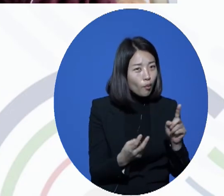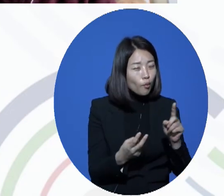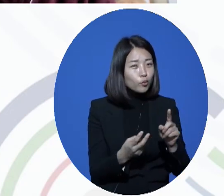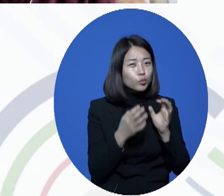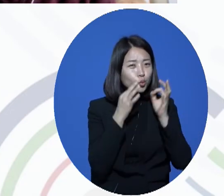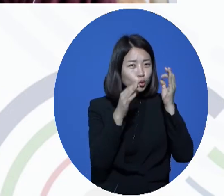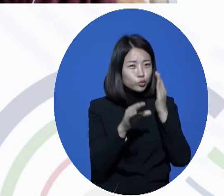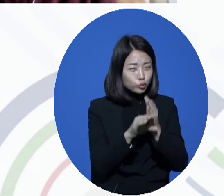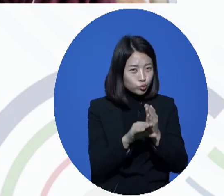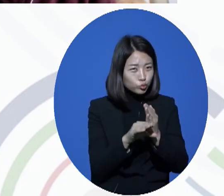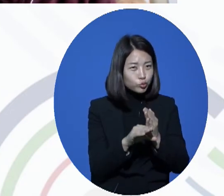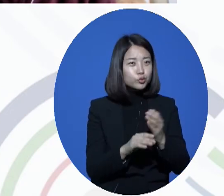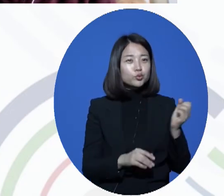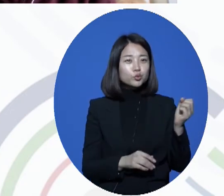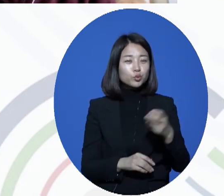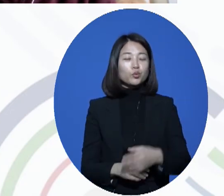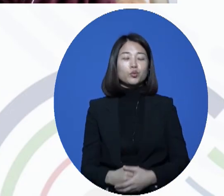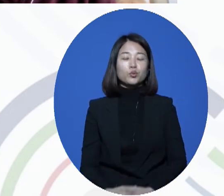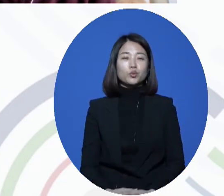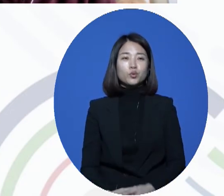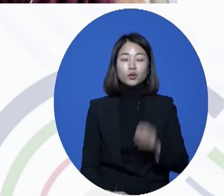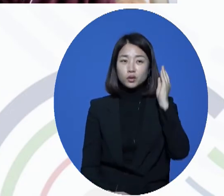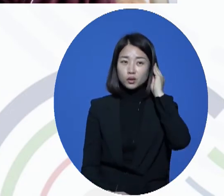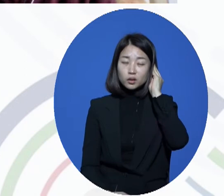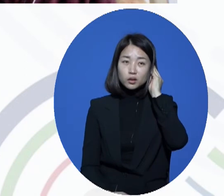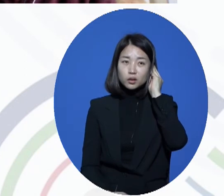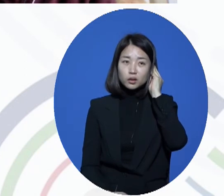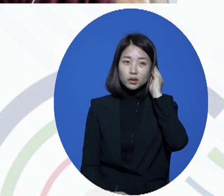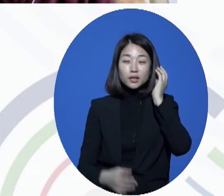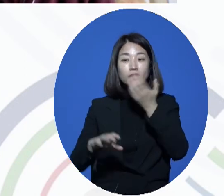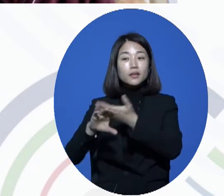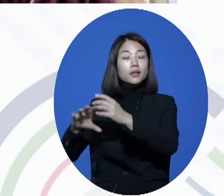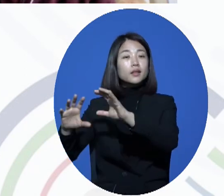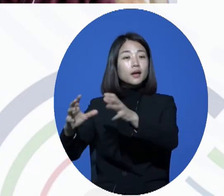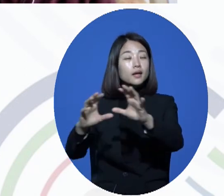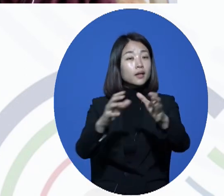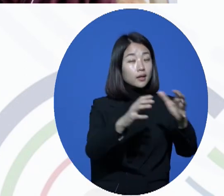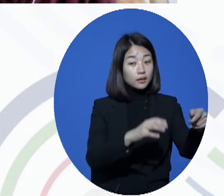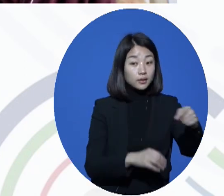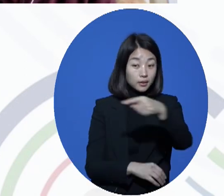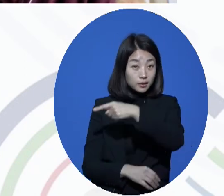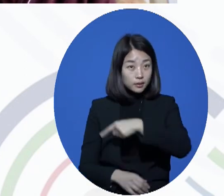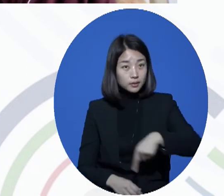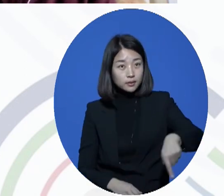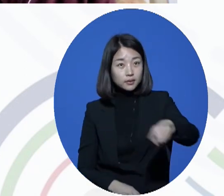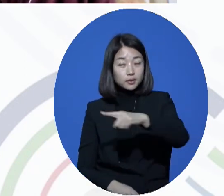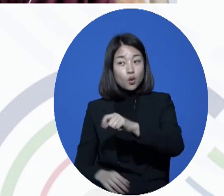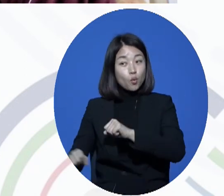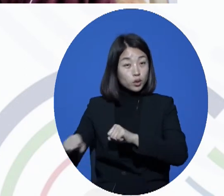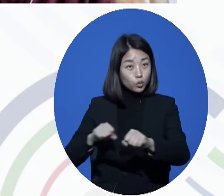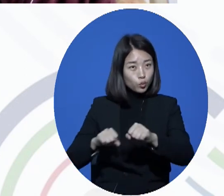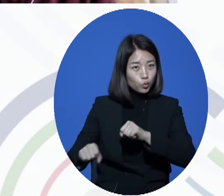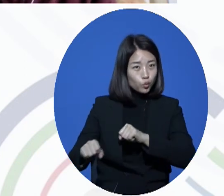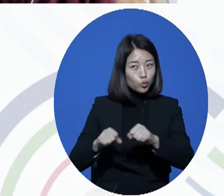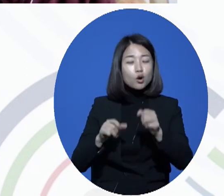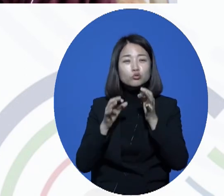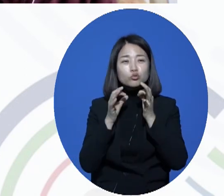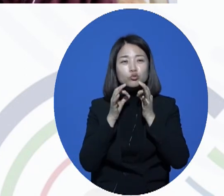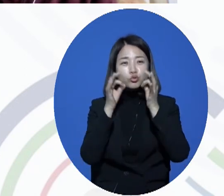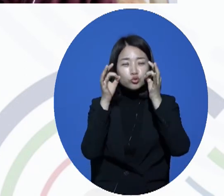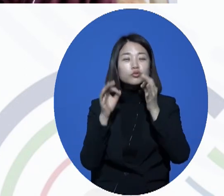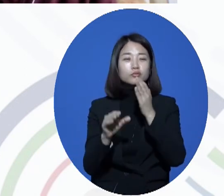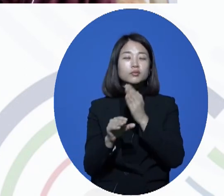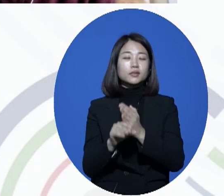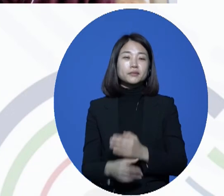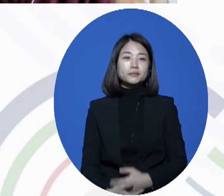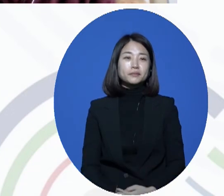그리고 또 가능한 모든 로컬 단위에서 즉 각각의 국가 단위에서도 여러 활동들을 하려고 노력을 하고